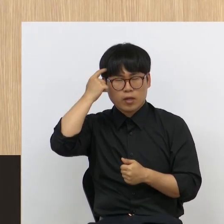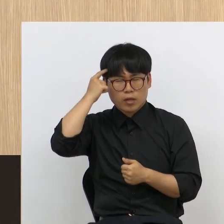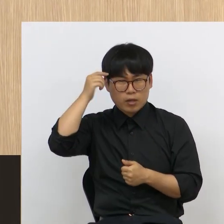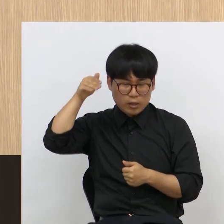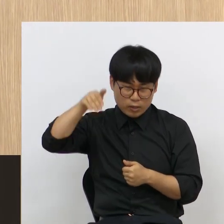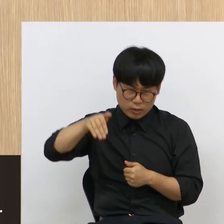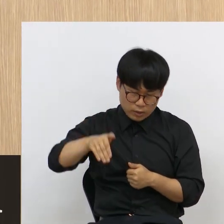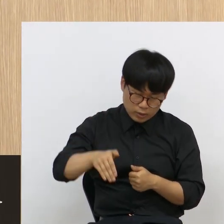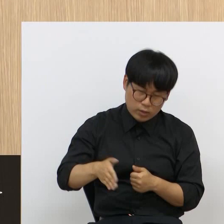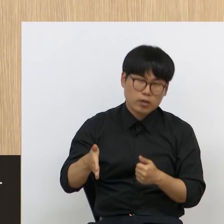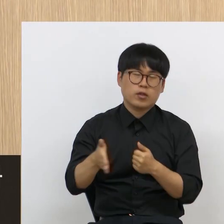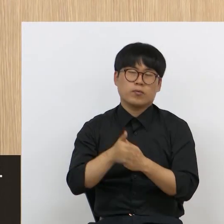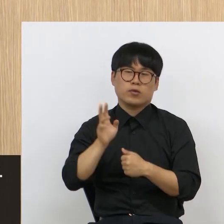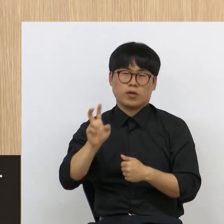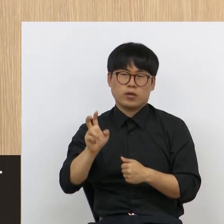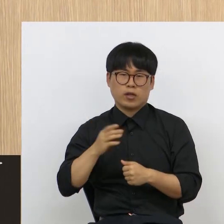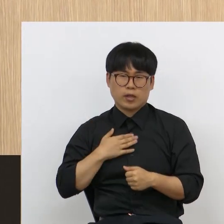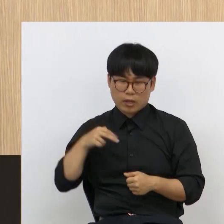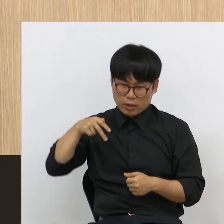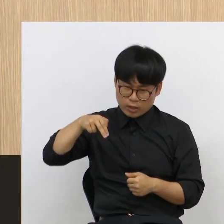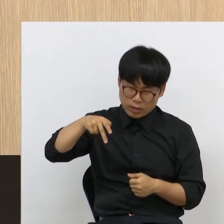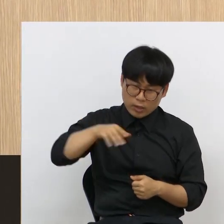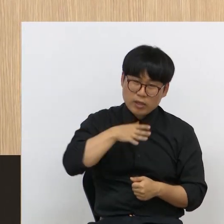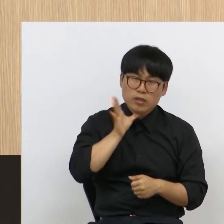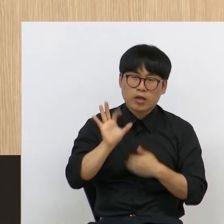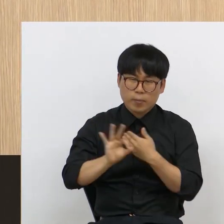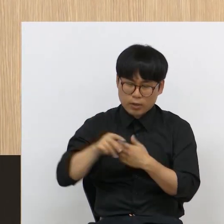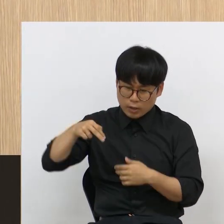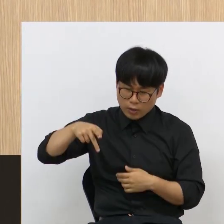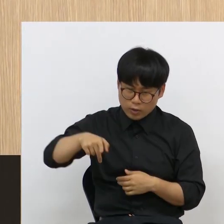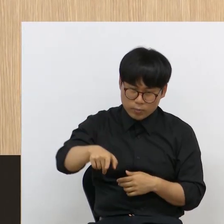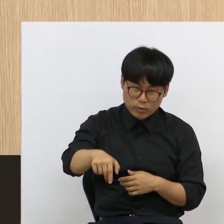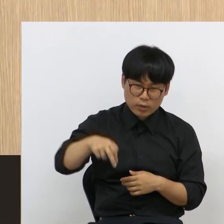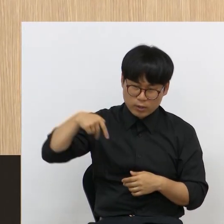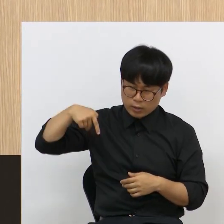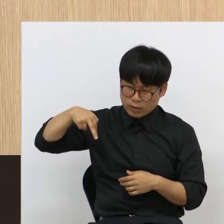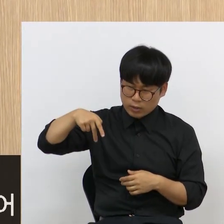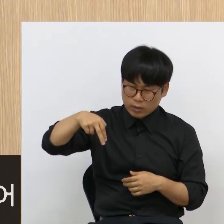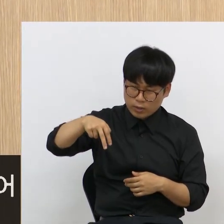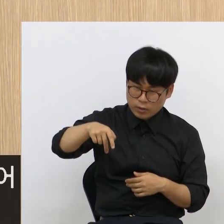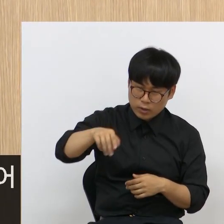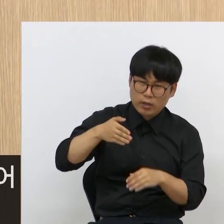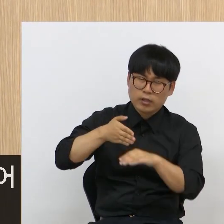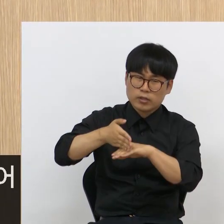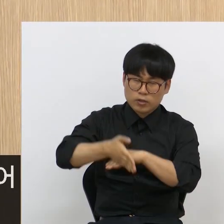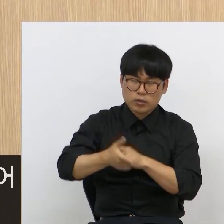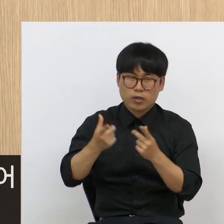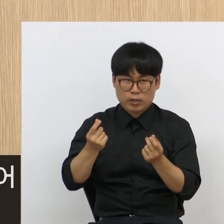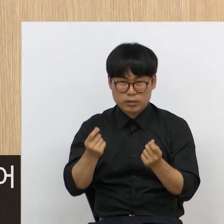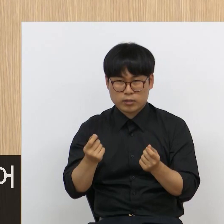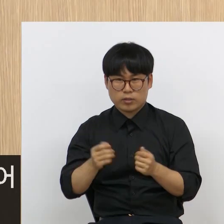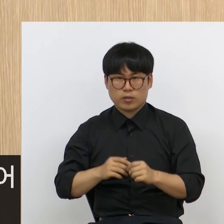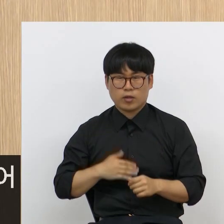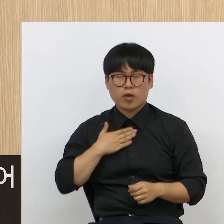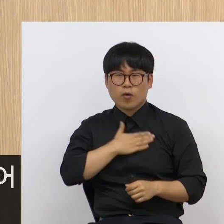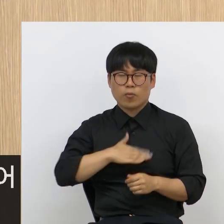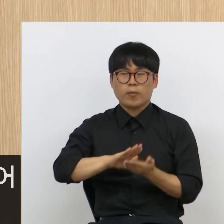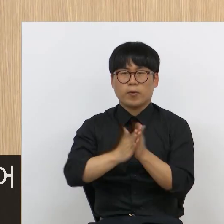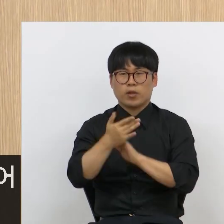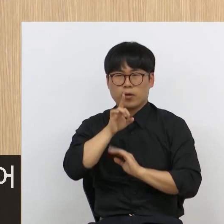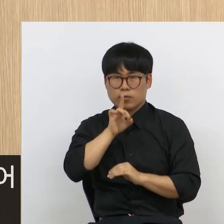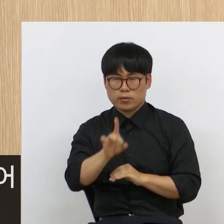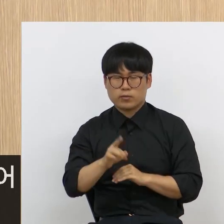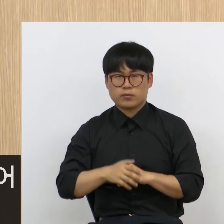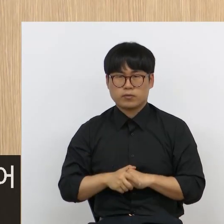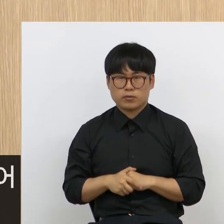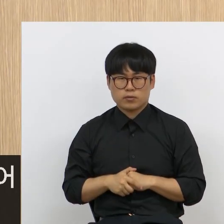내가 나이를 먹으면서 걸음걸이 느려지듯이 소리가 들어오면 그걸 분석하는 실시간의 능력들이 조금 떨어져서 그럴 수도 있겠죠. 그런